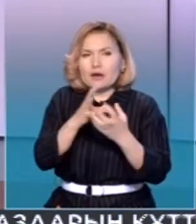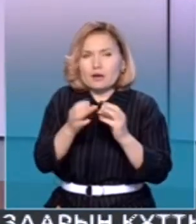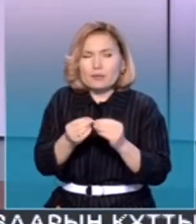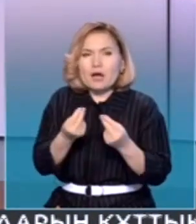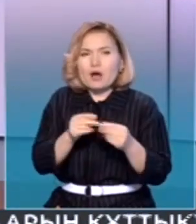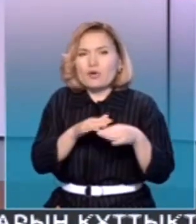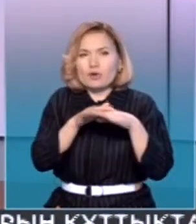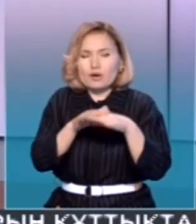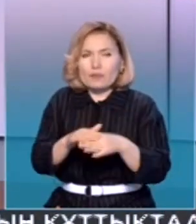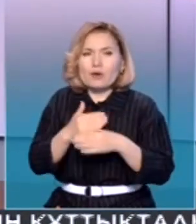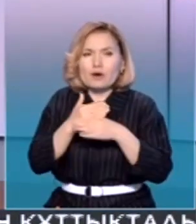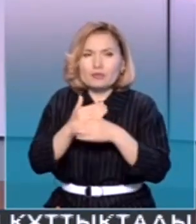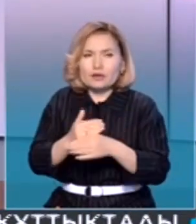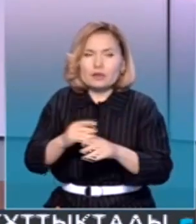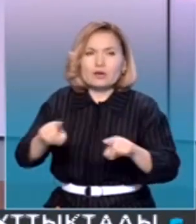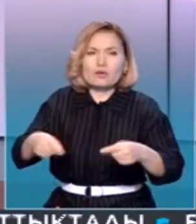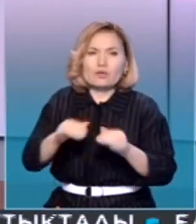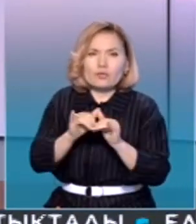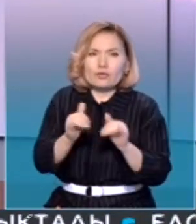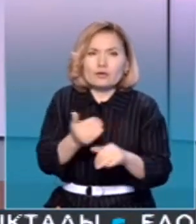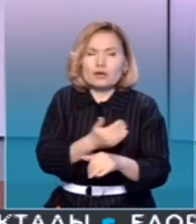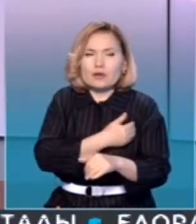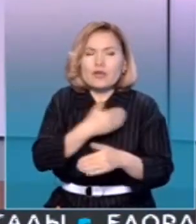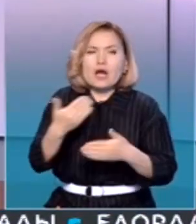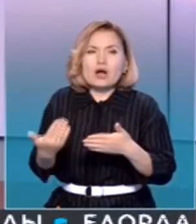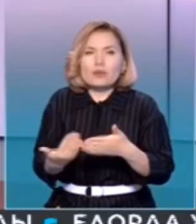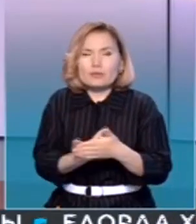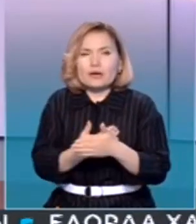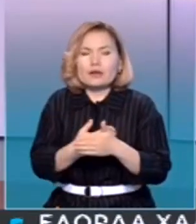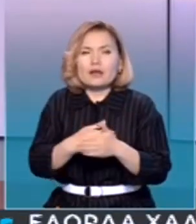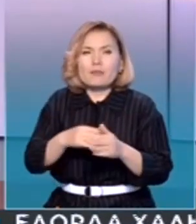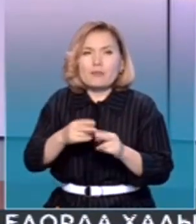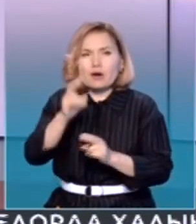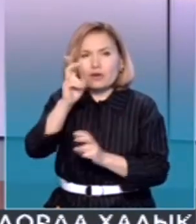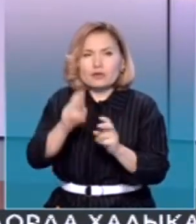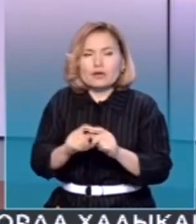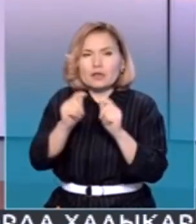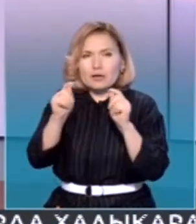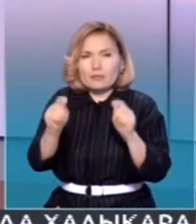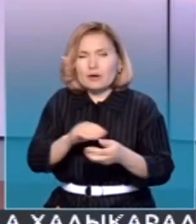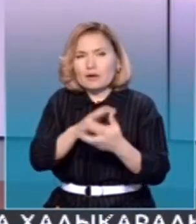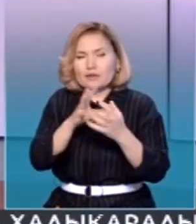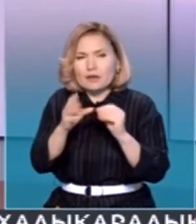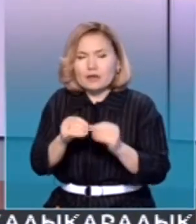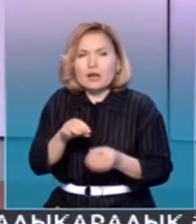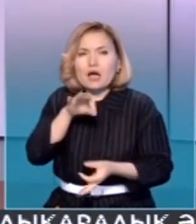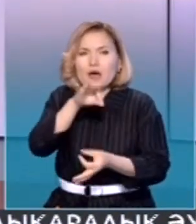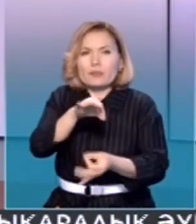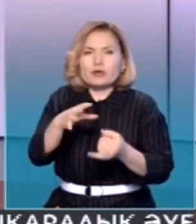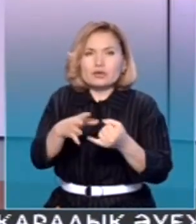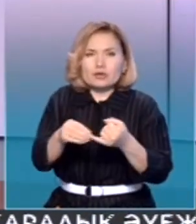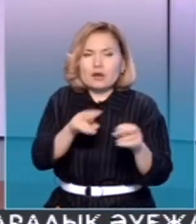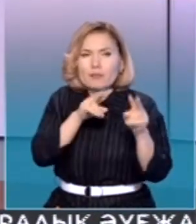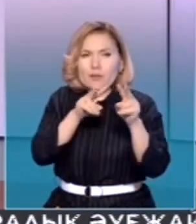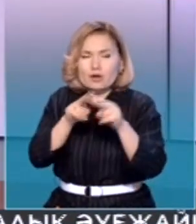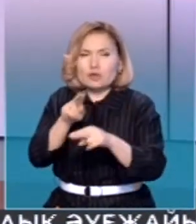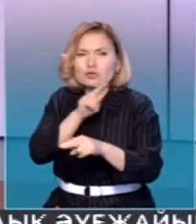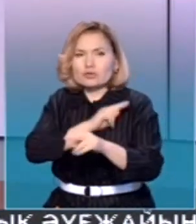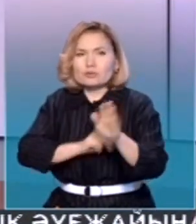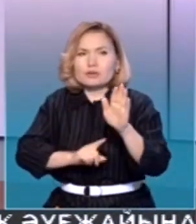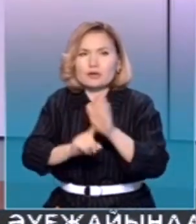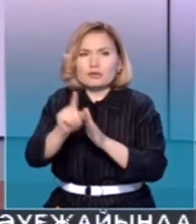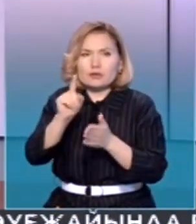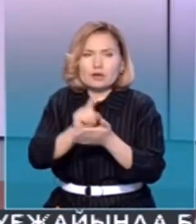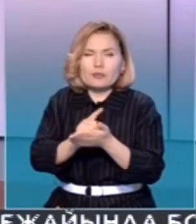салаға қосымша қаржы құюға ынталандырады. Яғни жаңа ұңғымалар қазылып, игерілмеген кен орындарын барлау жұмыстары жандануы